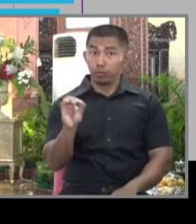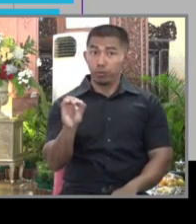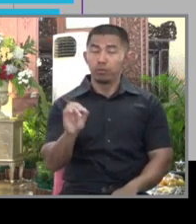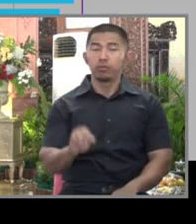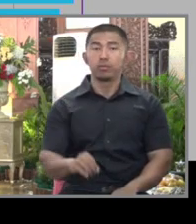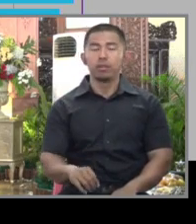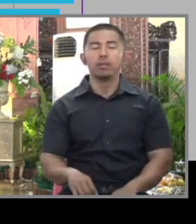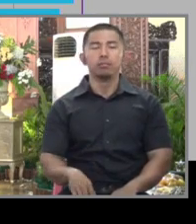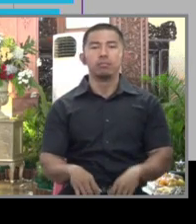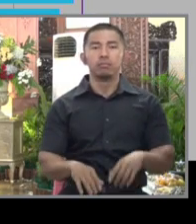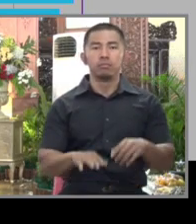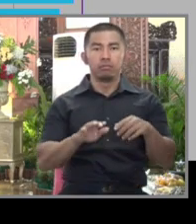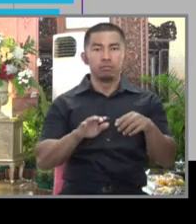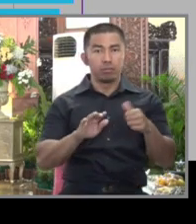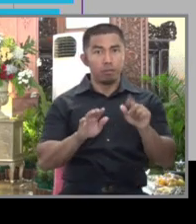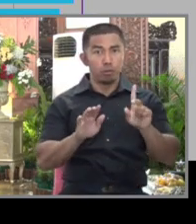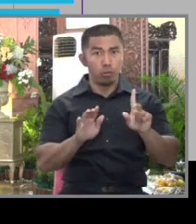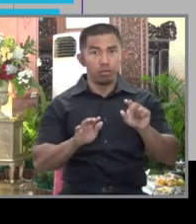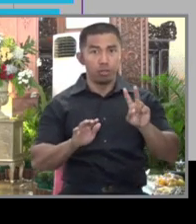627.007 jiwa atau